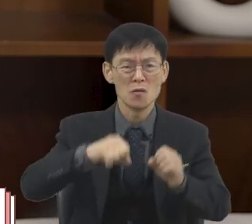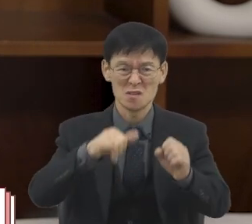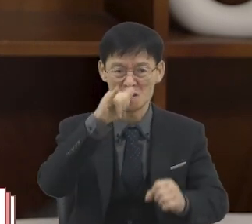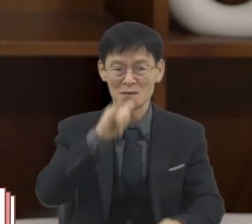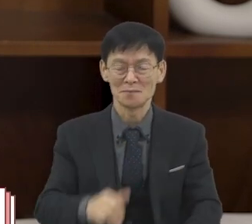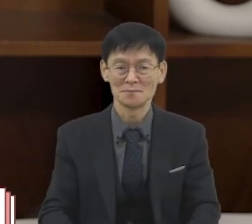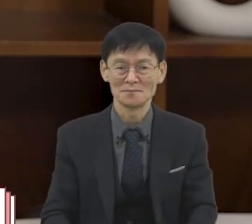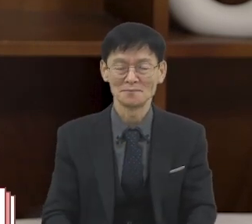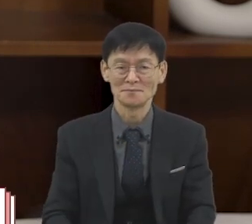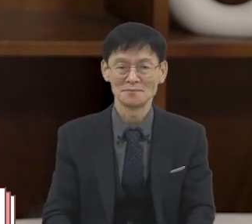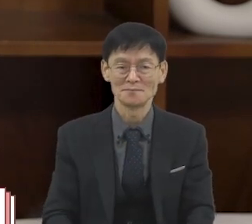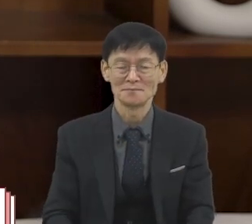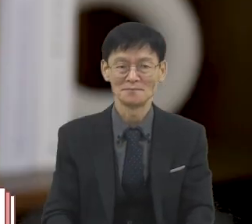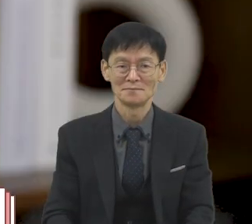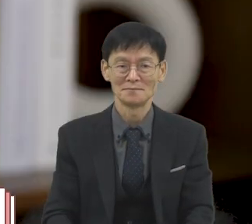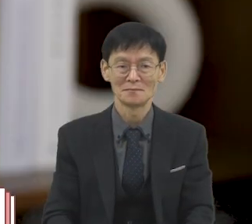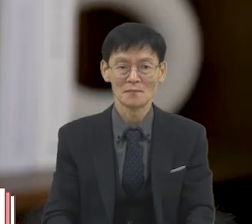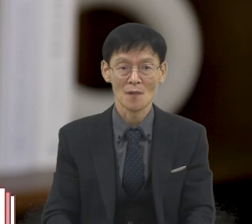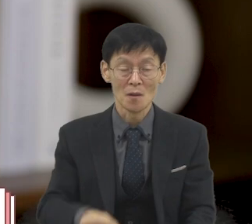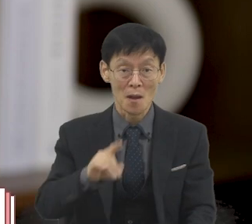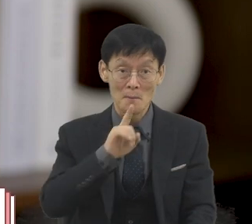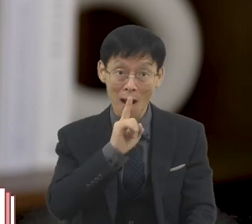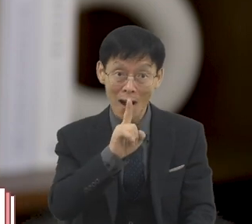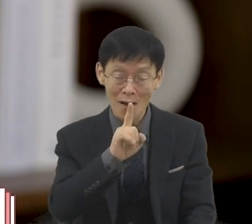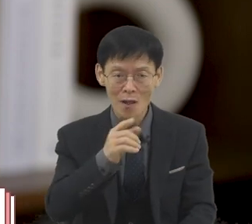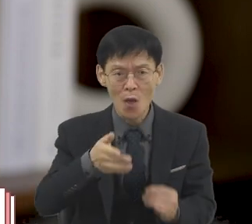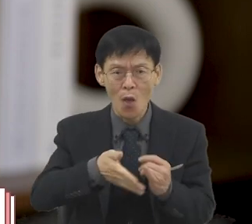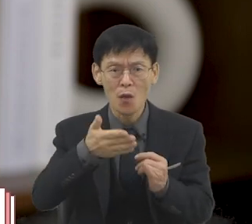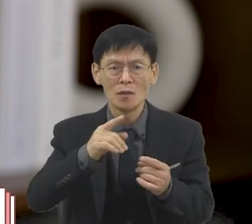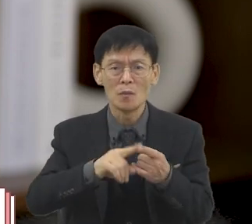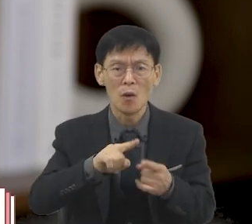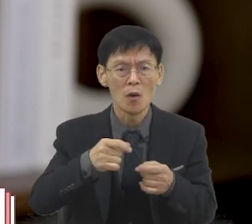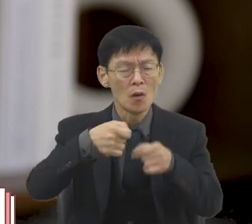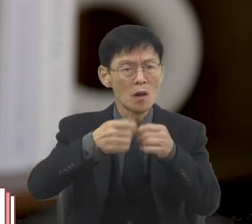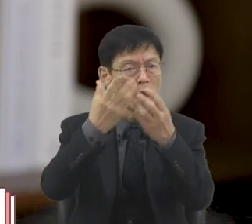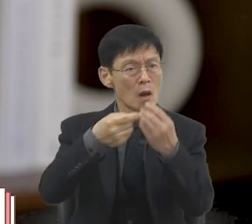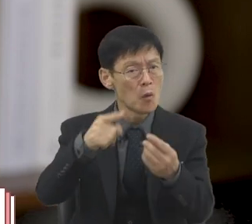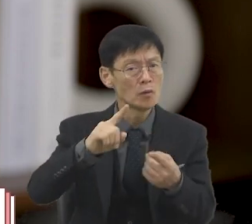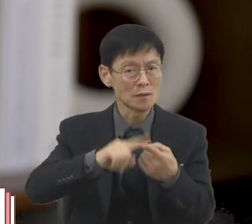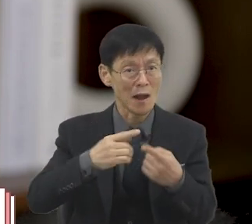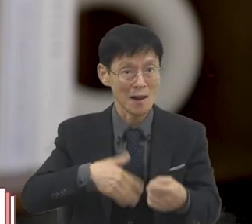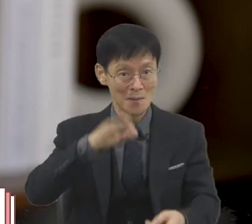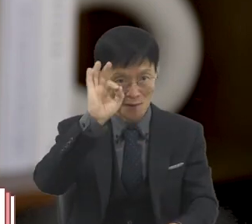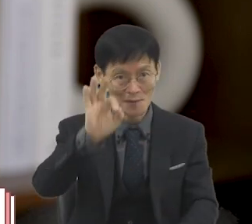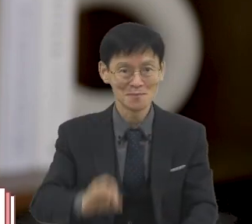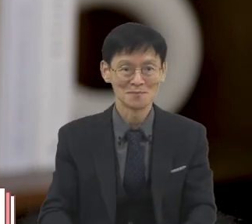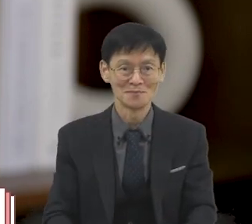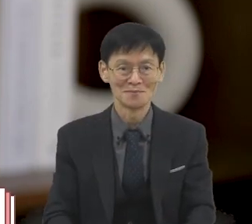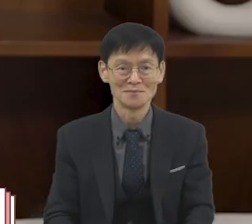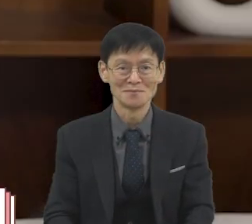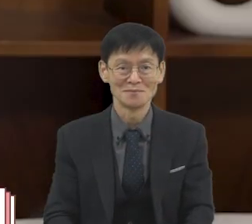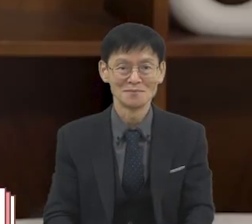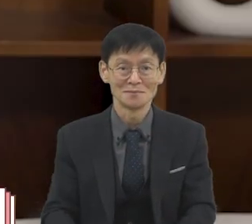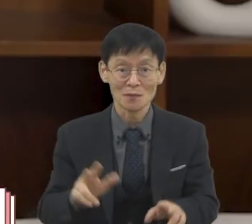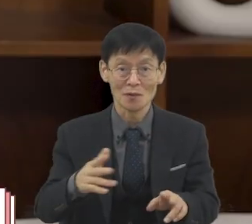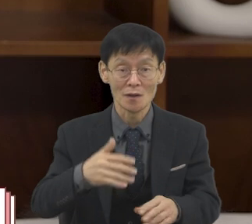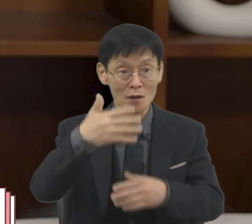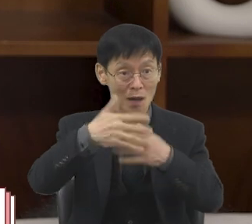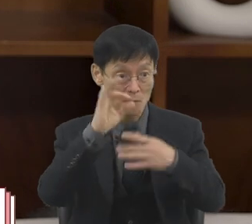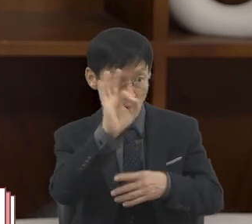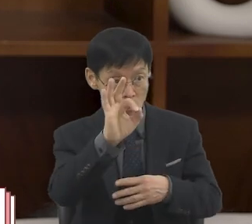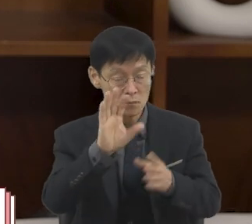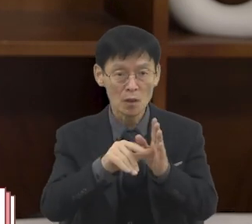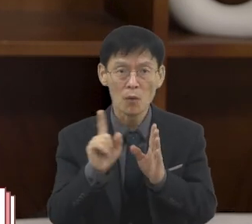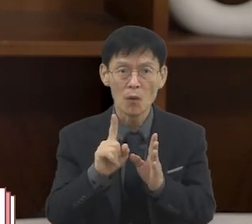해당하는 행동들이 있습니다. 먼저 말로 하는 성희롱은 구체적으로 어떤 사례가 있는지 알아볼게요. 지금부터